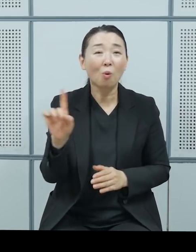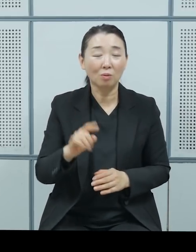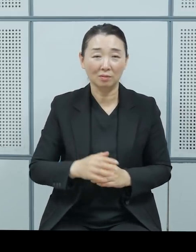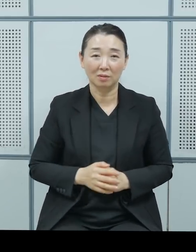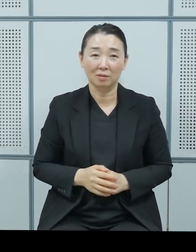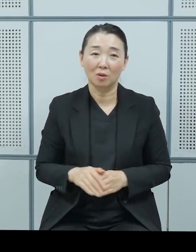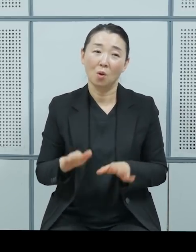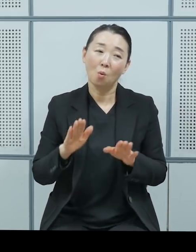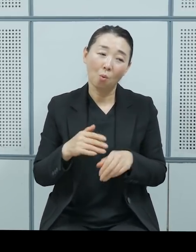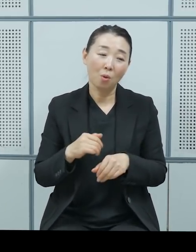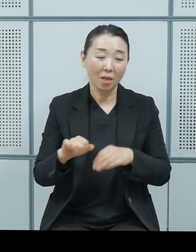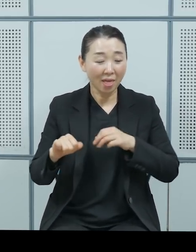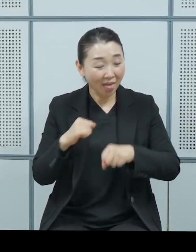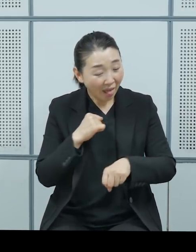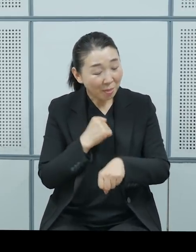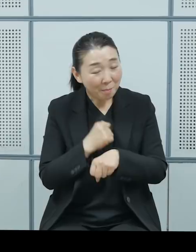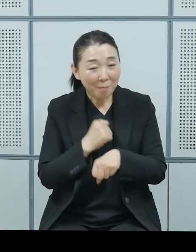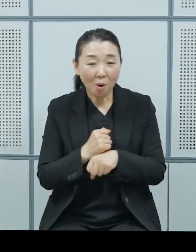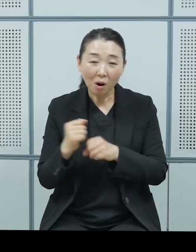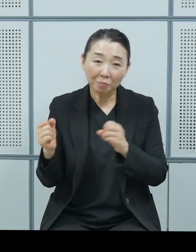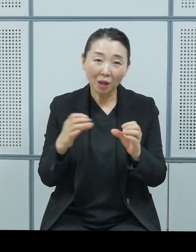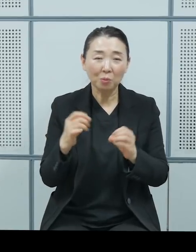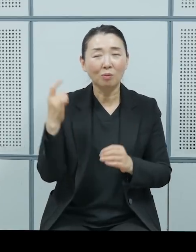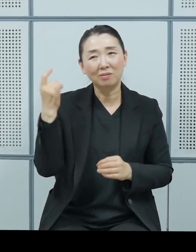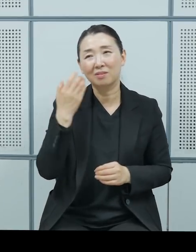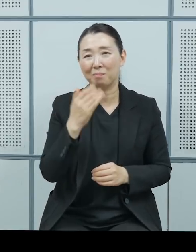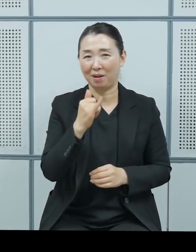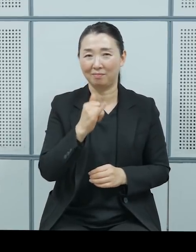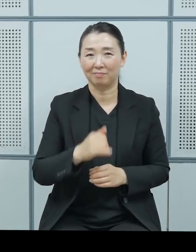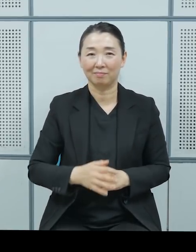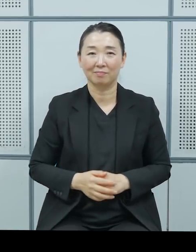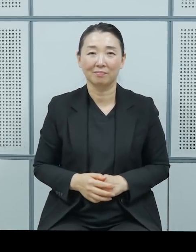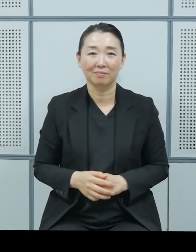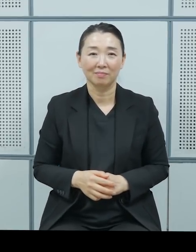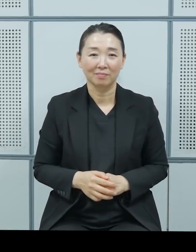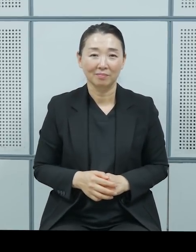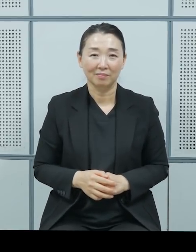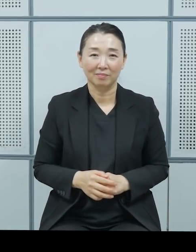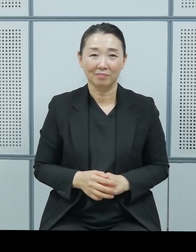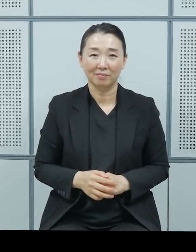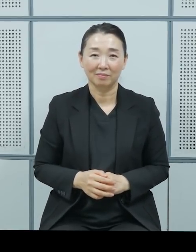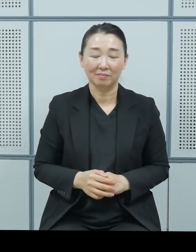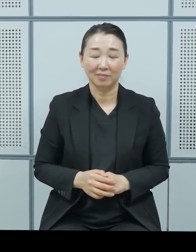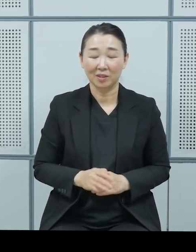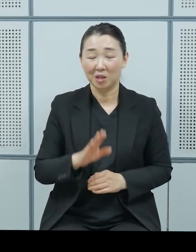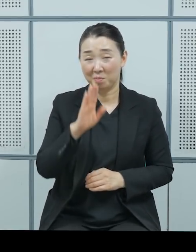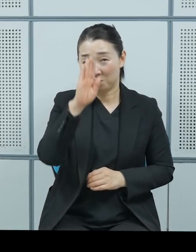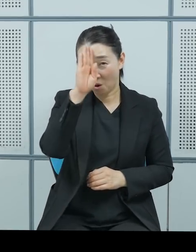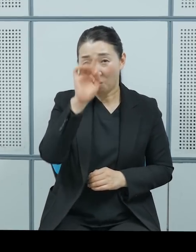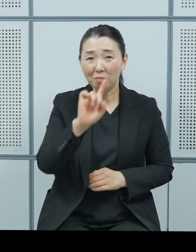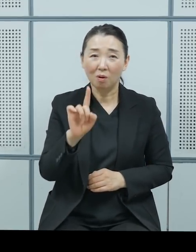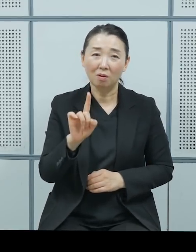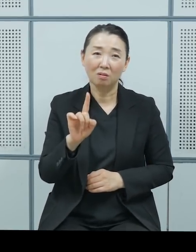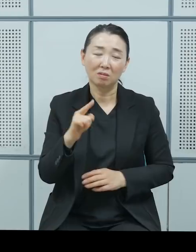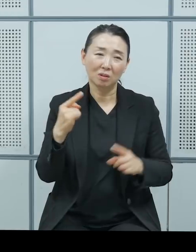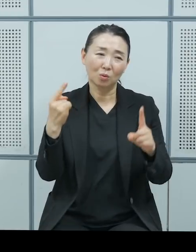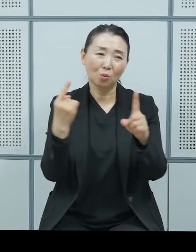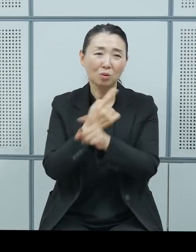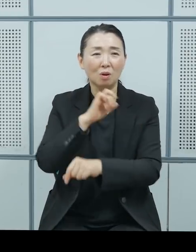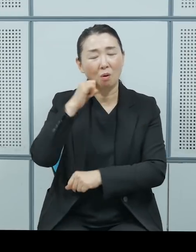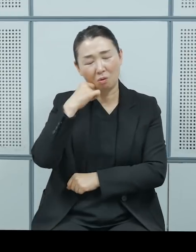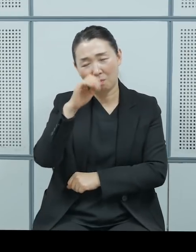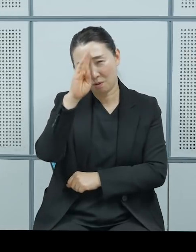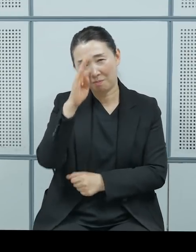먹었는지 또 뭐 했는지 그걸 나누고 들을 수가 있잖아요. 그러니까 어떤 질병들은 사실 고칠 수 없는